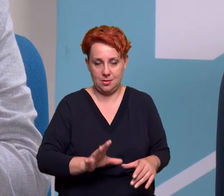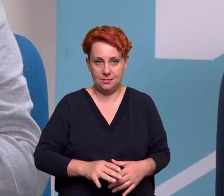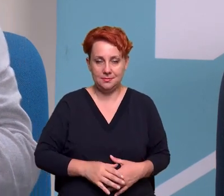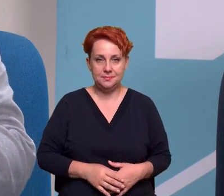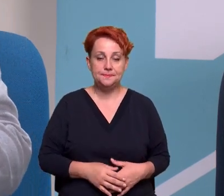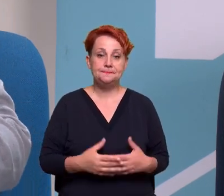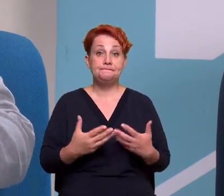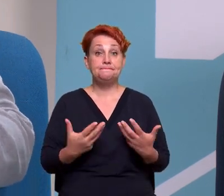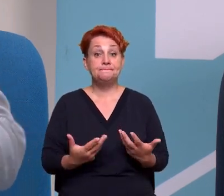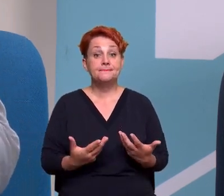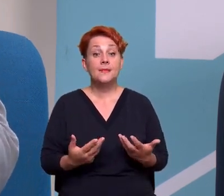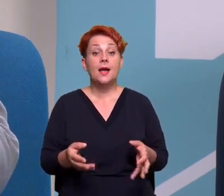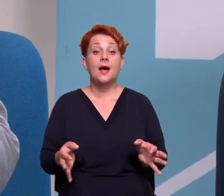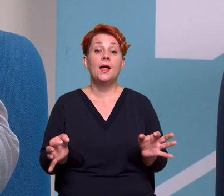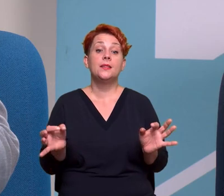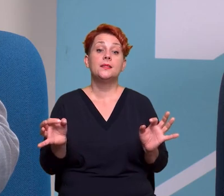No ale teraz